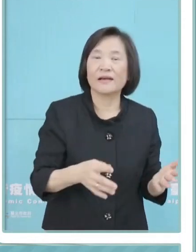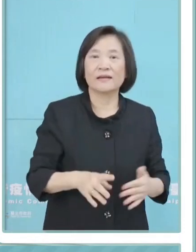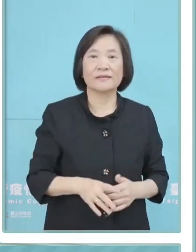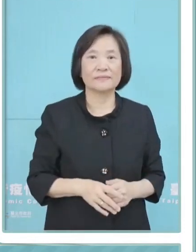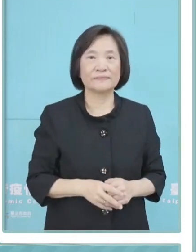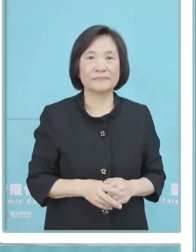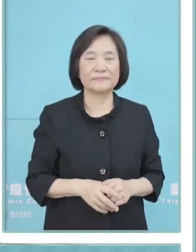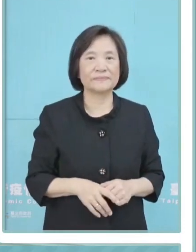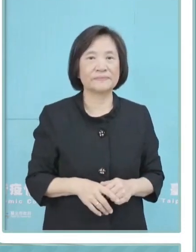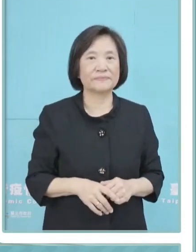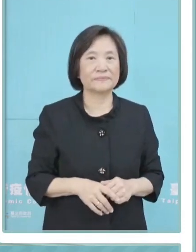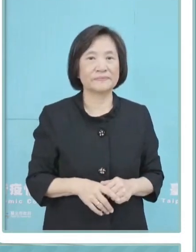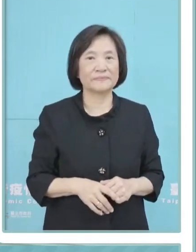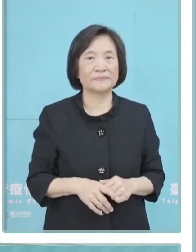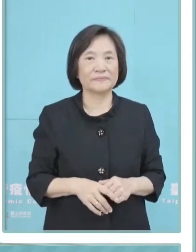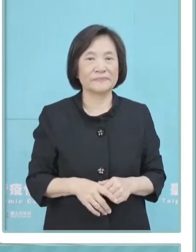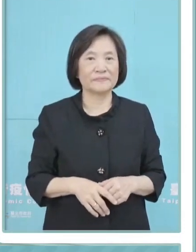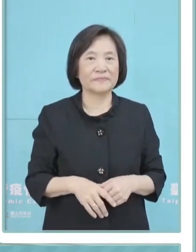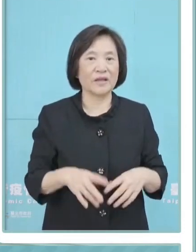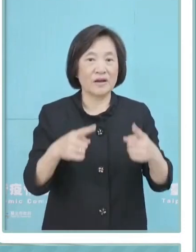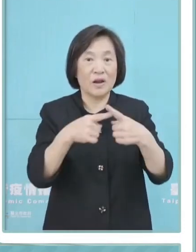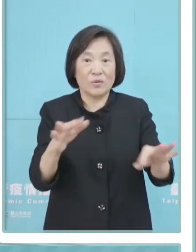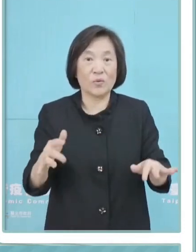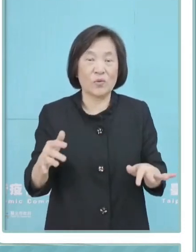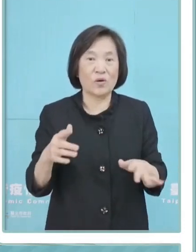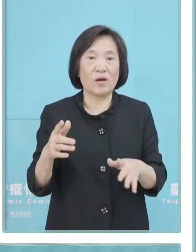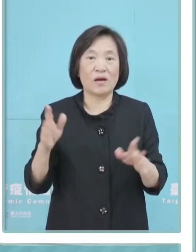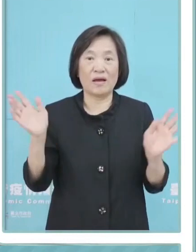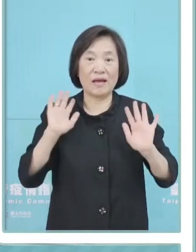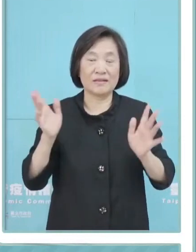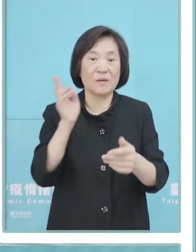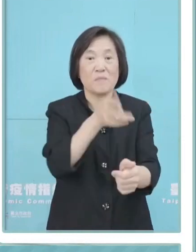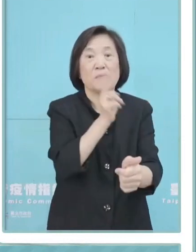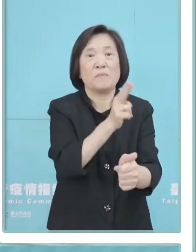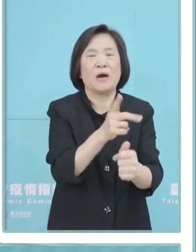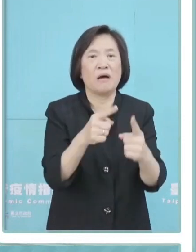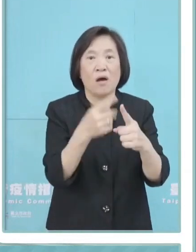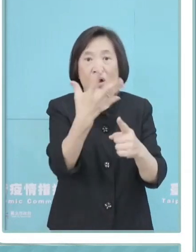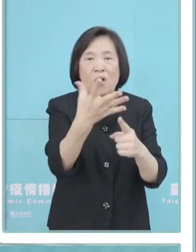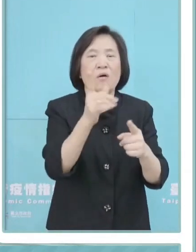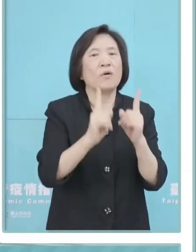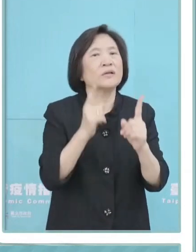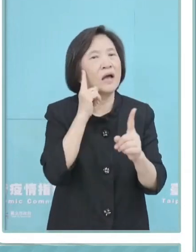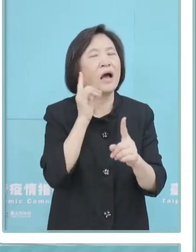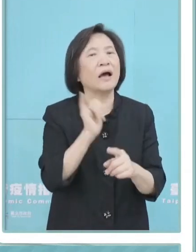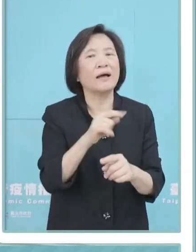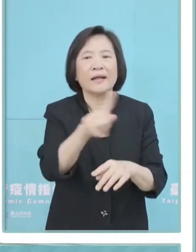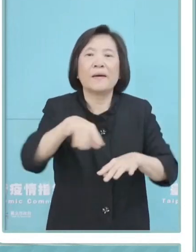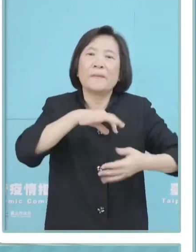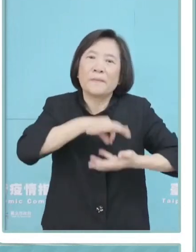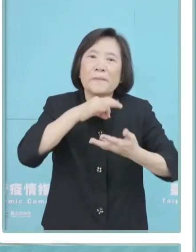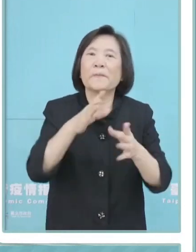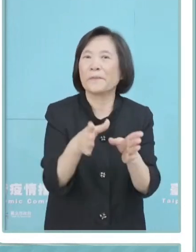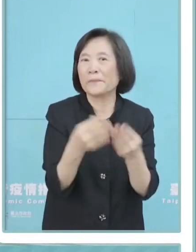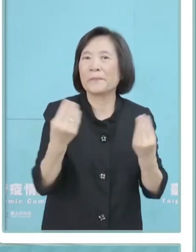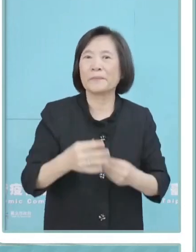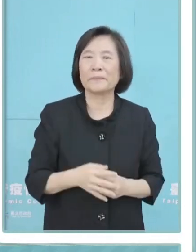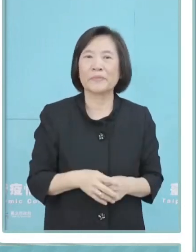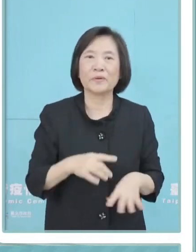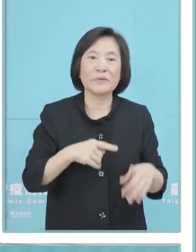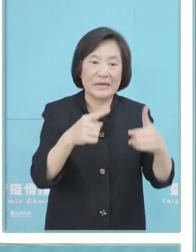也不太会说有太多送到托婴中心来所以我想这个部分大家也不用太担心我